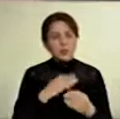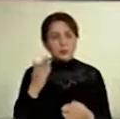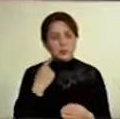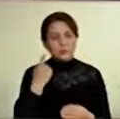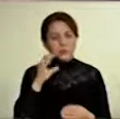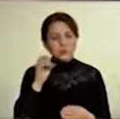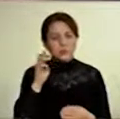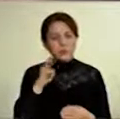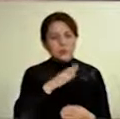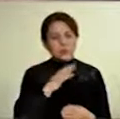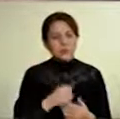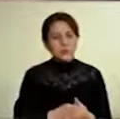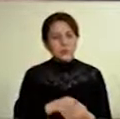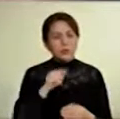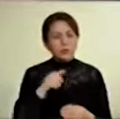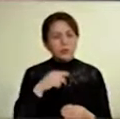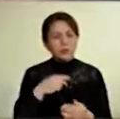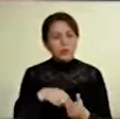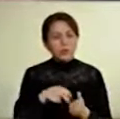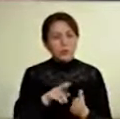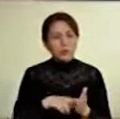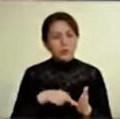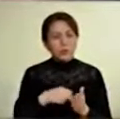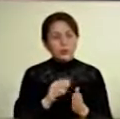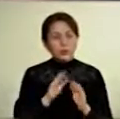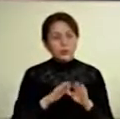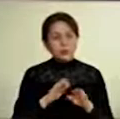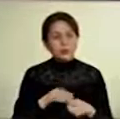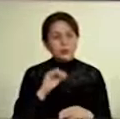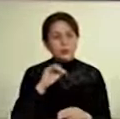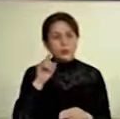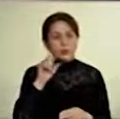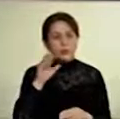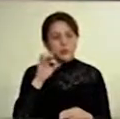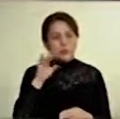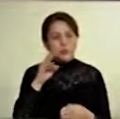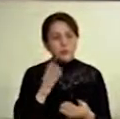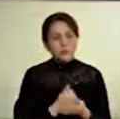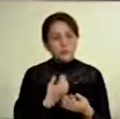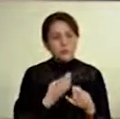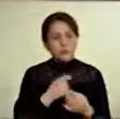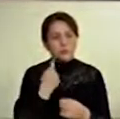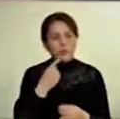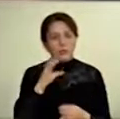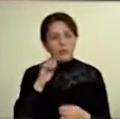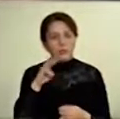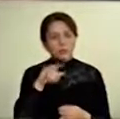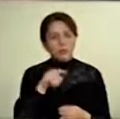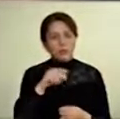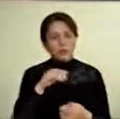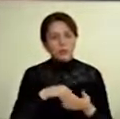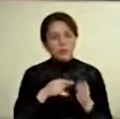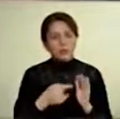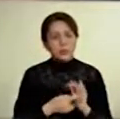sm bo'layotgan bo'lsa, mana bu bo'yalgan qismlarni yuzasini topamiz. 1 sm mana bu